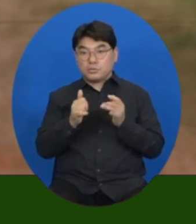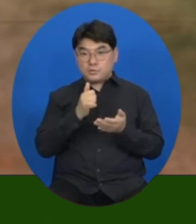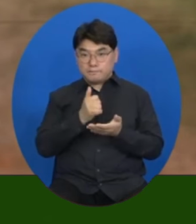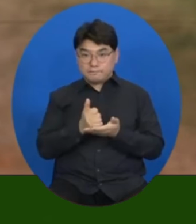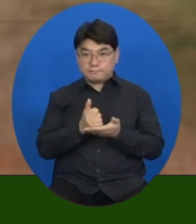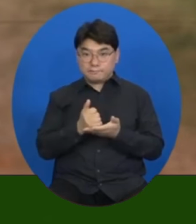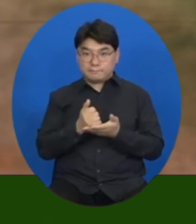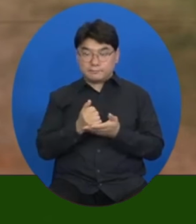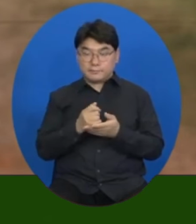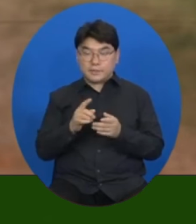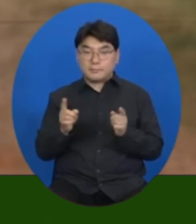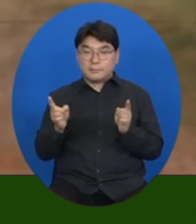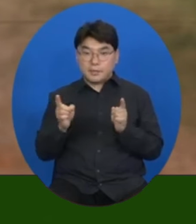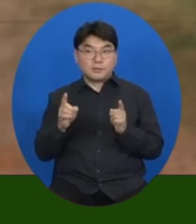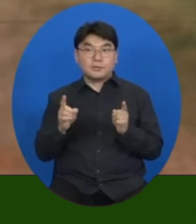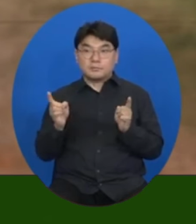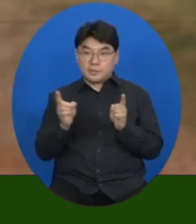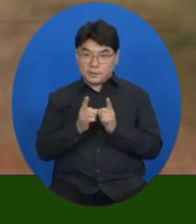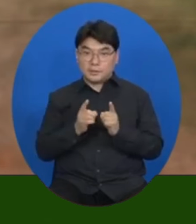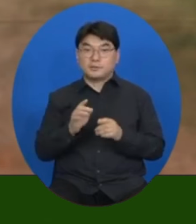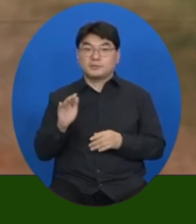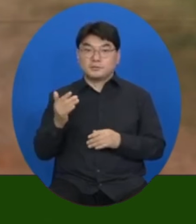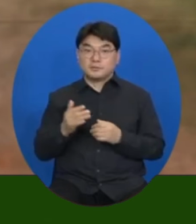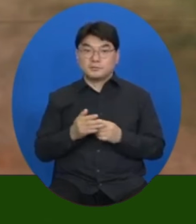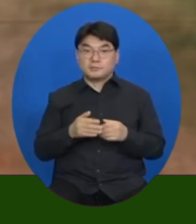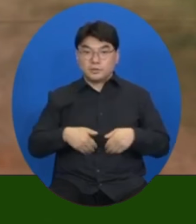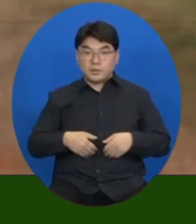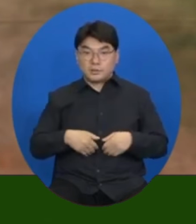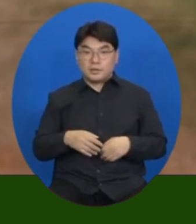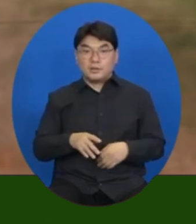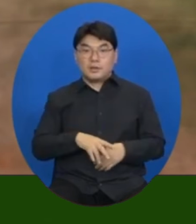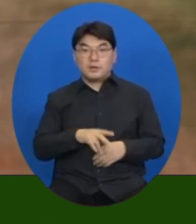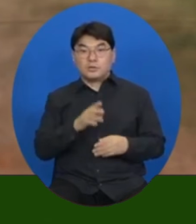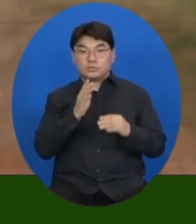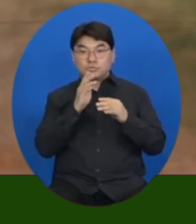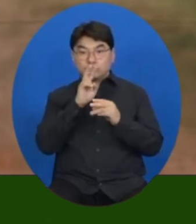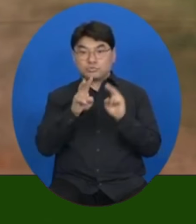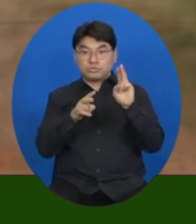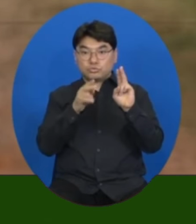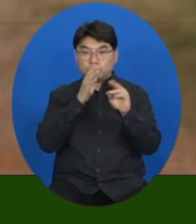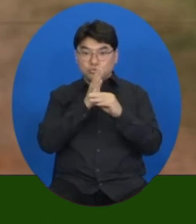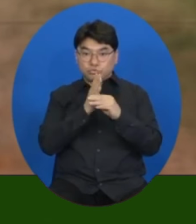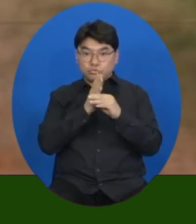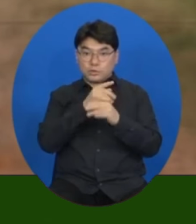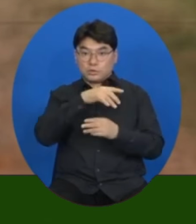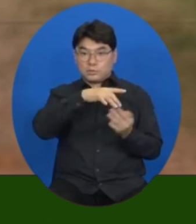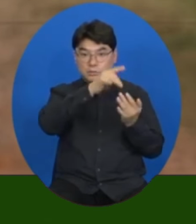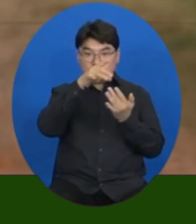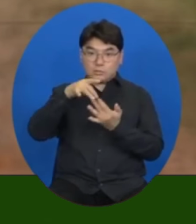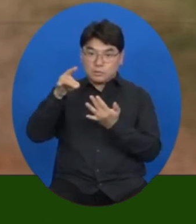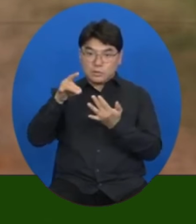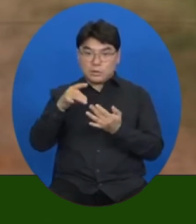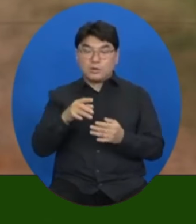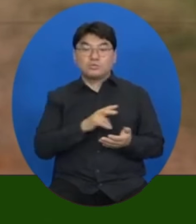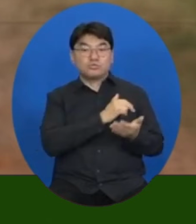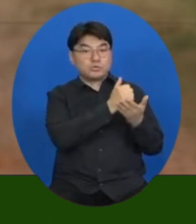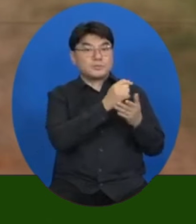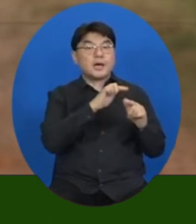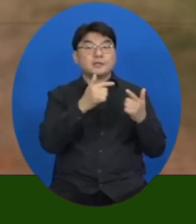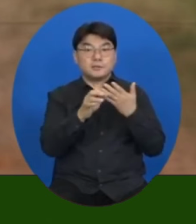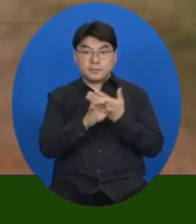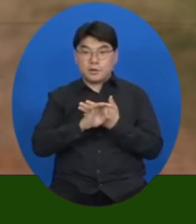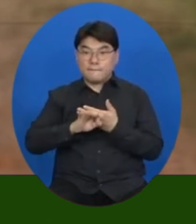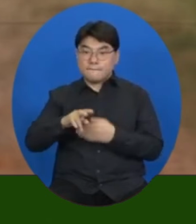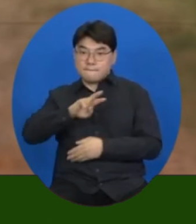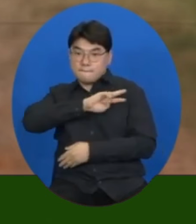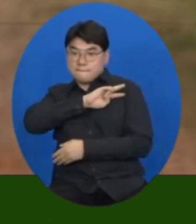이단이다 사이다 그죠 또 한쪽은 주님이시요 그 되는 거예요 이게